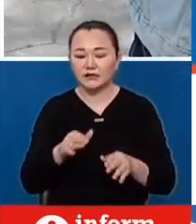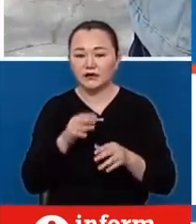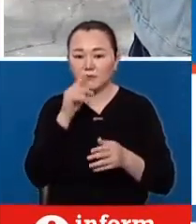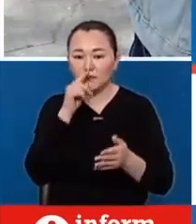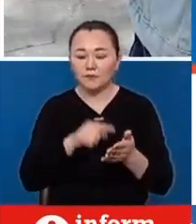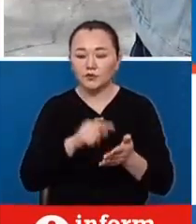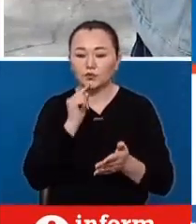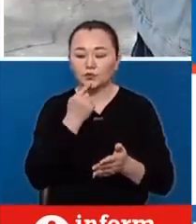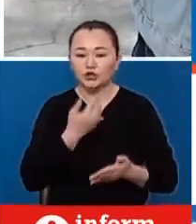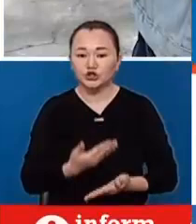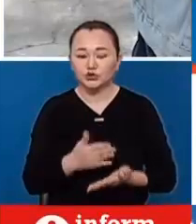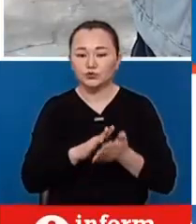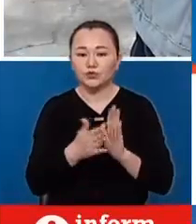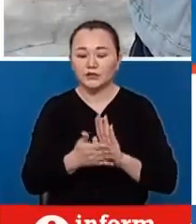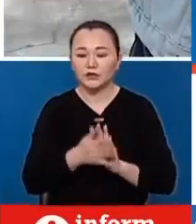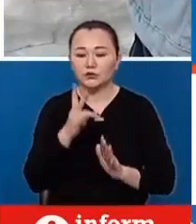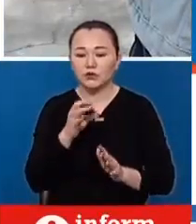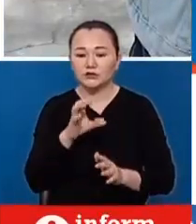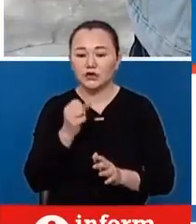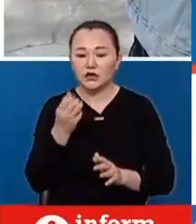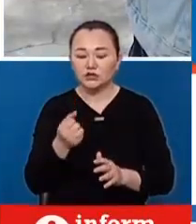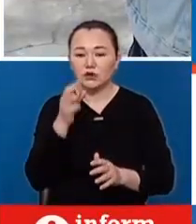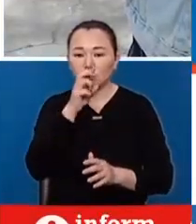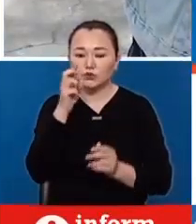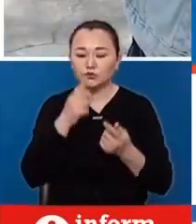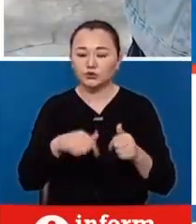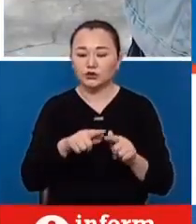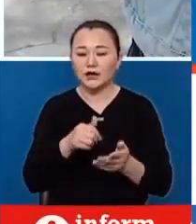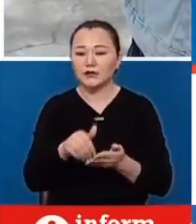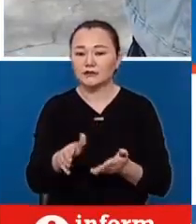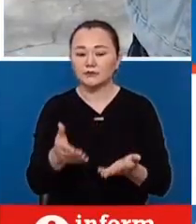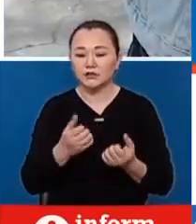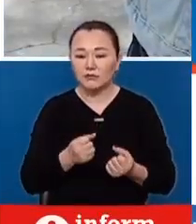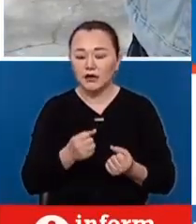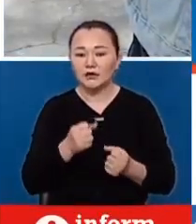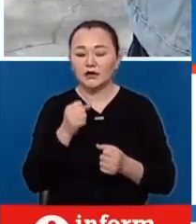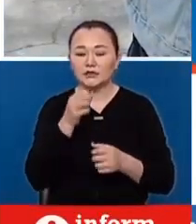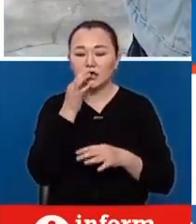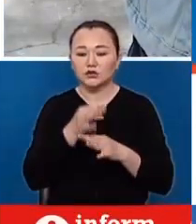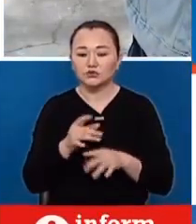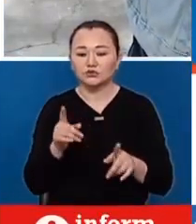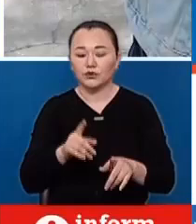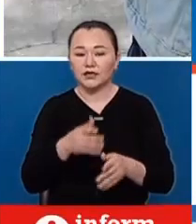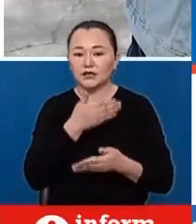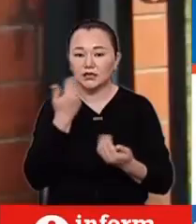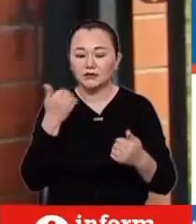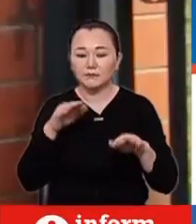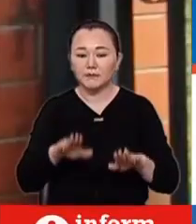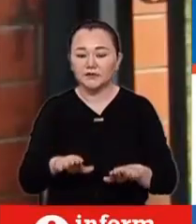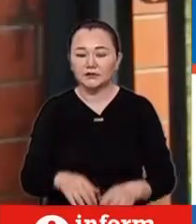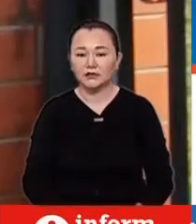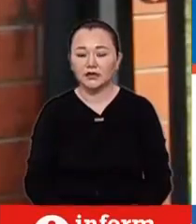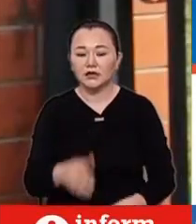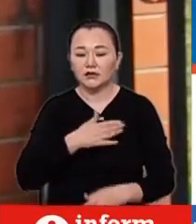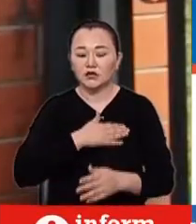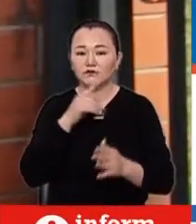оказавшихся в трудной жизненной ситуации. Но Сашу в госучреждении отказались принимать, ссылаясь на то, что нет мест. На